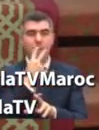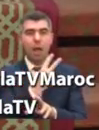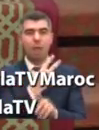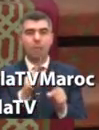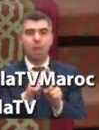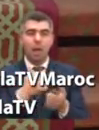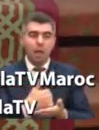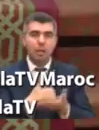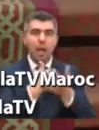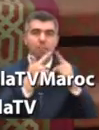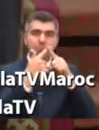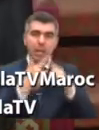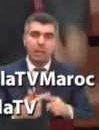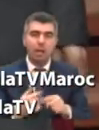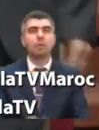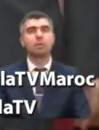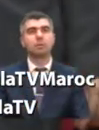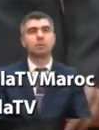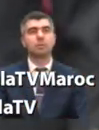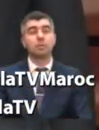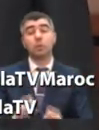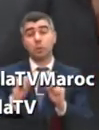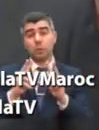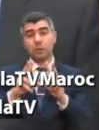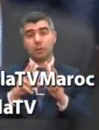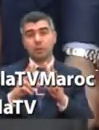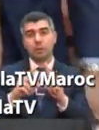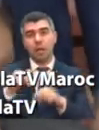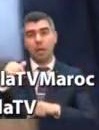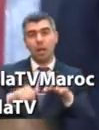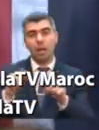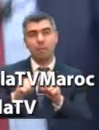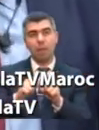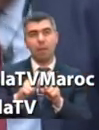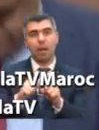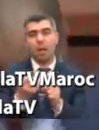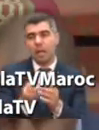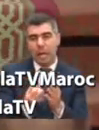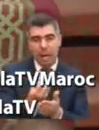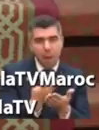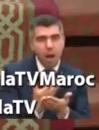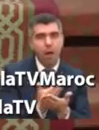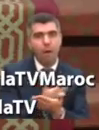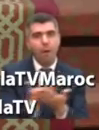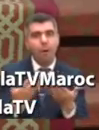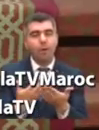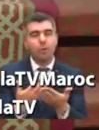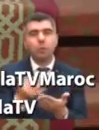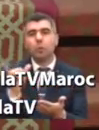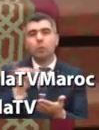الدعم الذي إن كان قد ساهم في وفرة بعض المنتوجات الفلاحية، فما